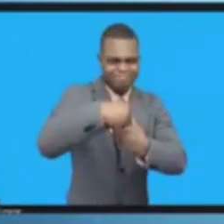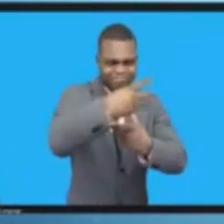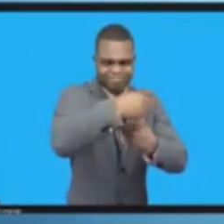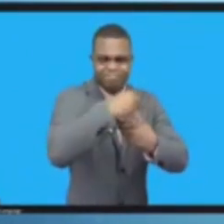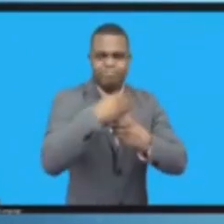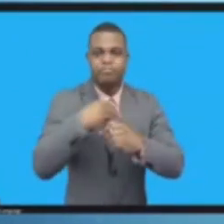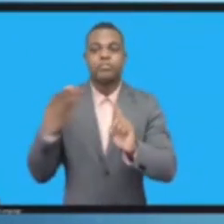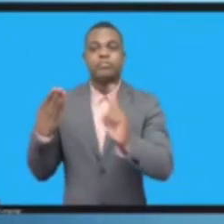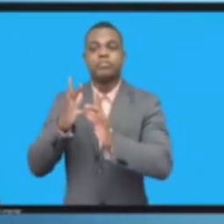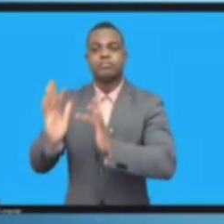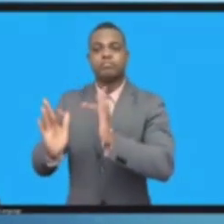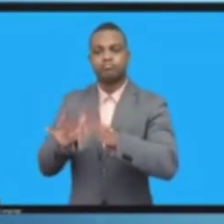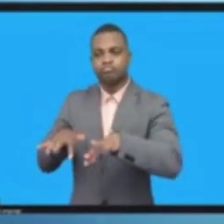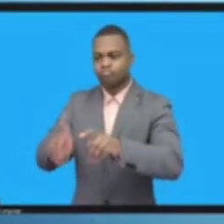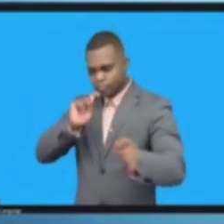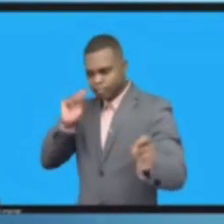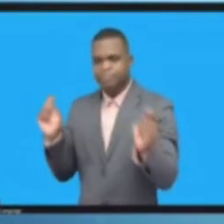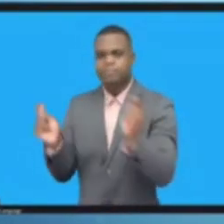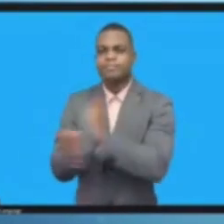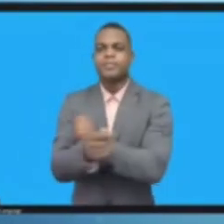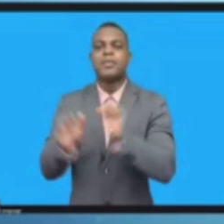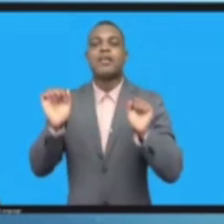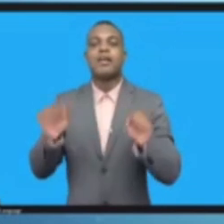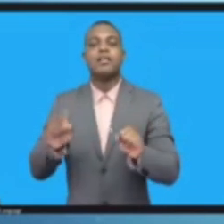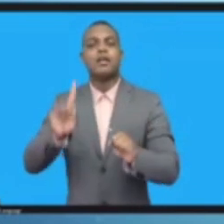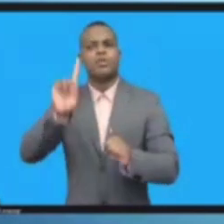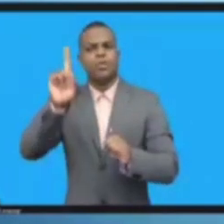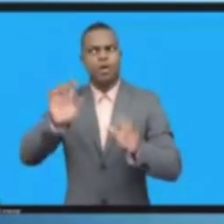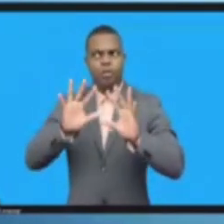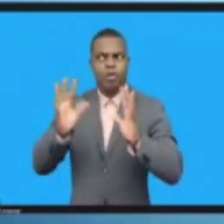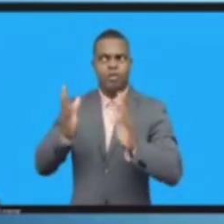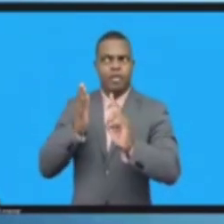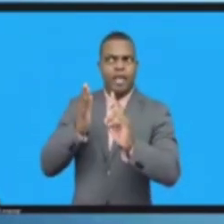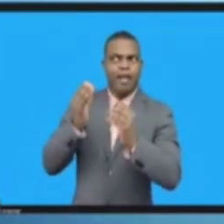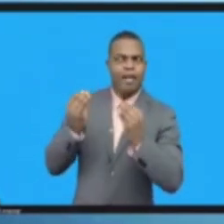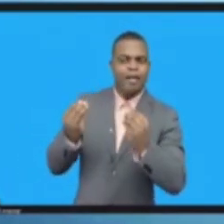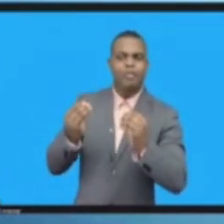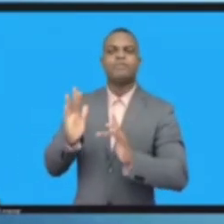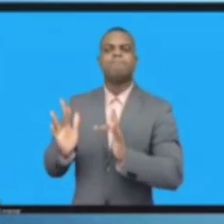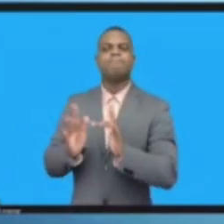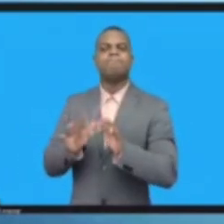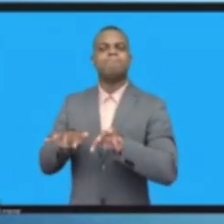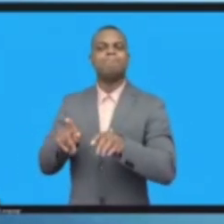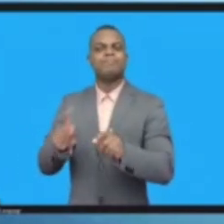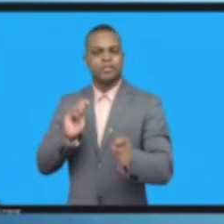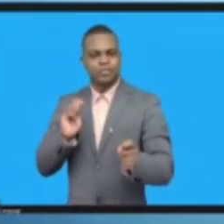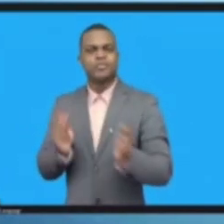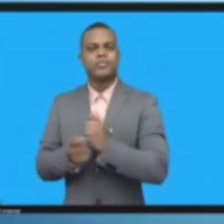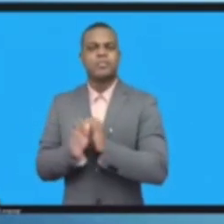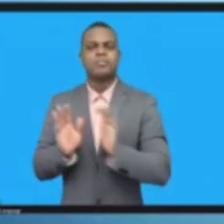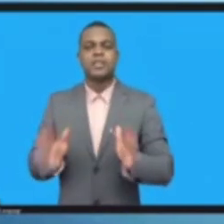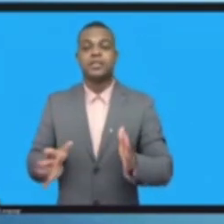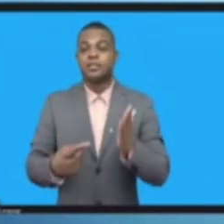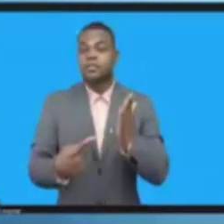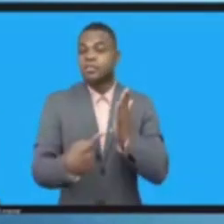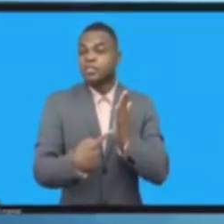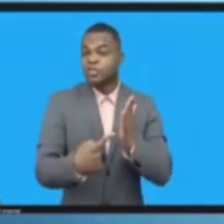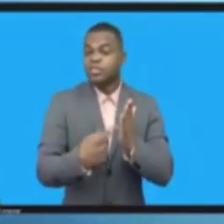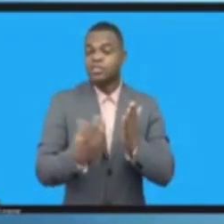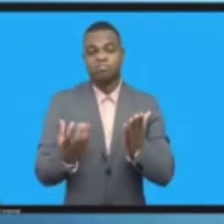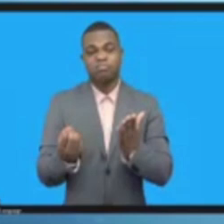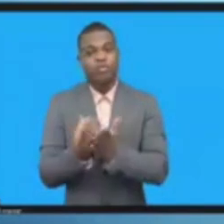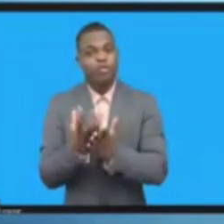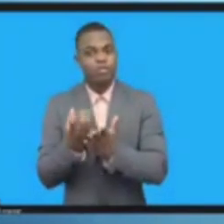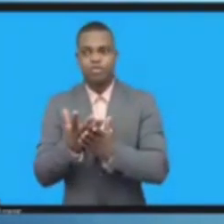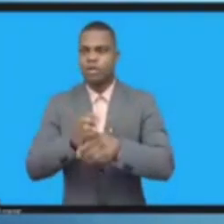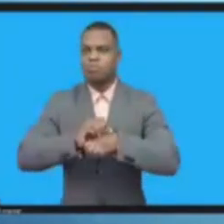généré cette ère d'information à présent et nous revient à tous, de créer, de bâtir